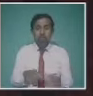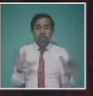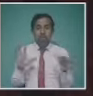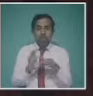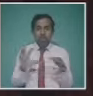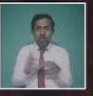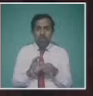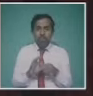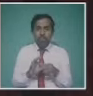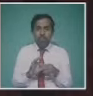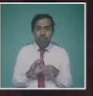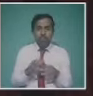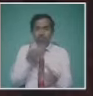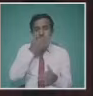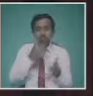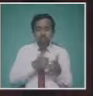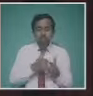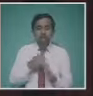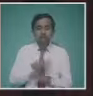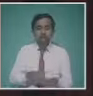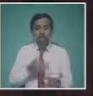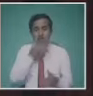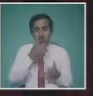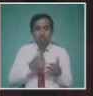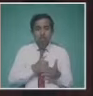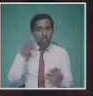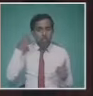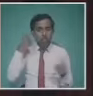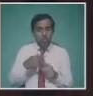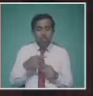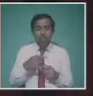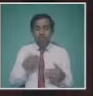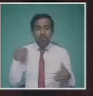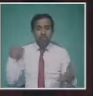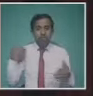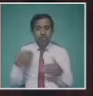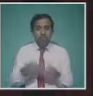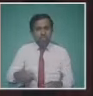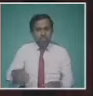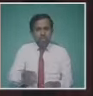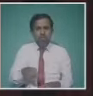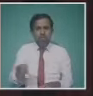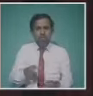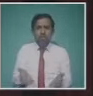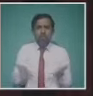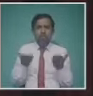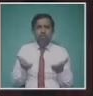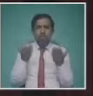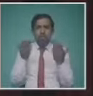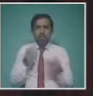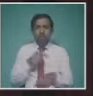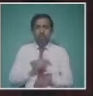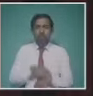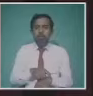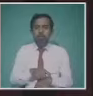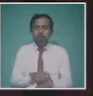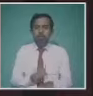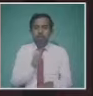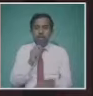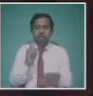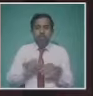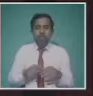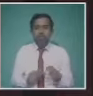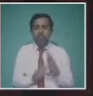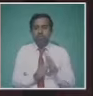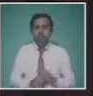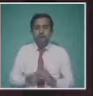වෙන ස්ත්‍රී දූෂණ ළමා අපචාර සිදුවීම් මේ කාල පරිච්ඡේදයේ දවසින් දවස වැඩි වෙමින් තියෙන වෙලාවක් ඒක නිසා සැබෑ ප්‍රශ්න යට